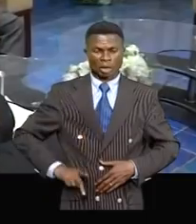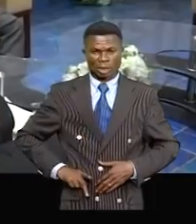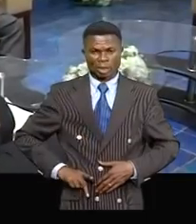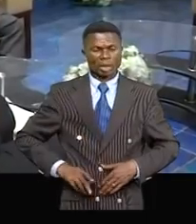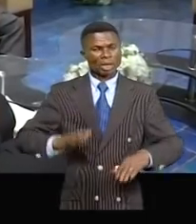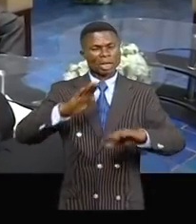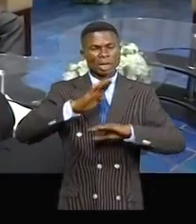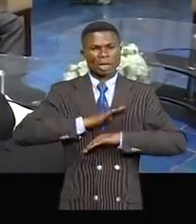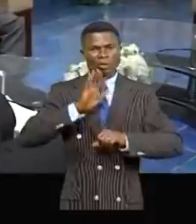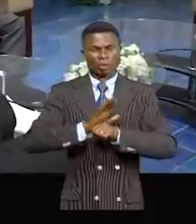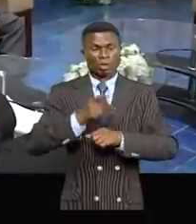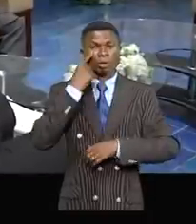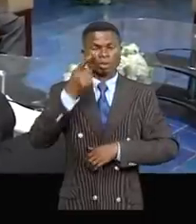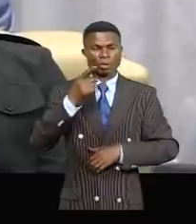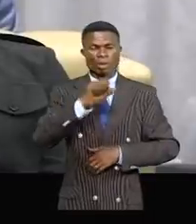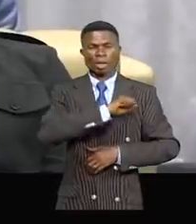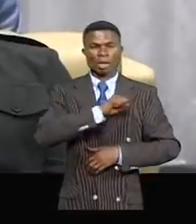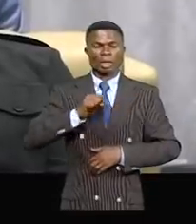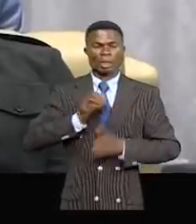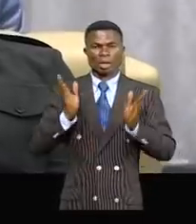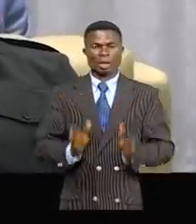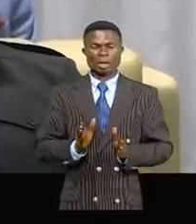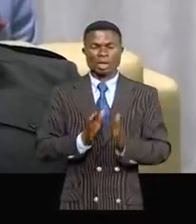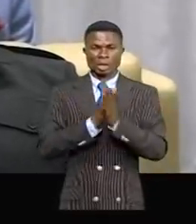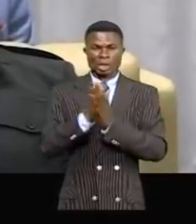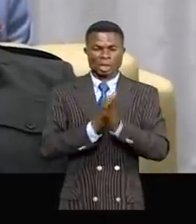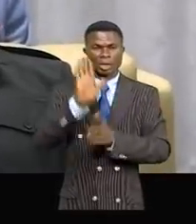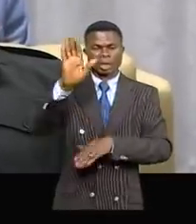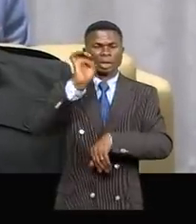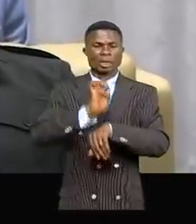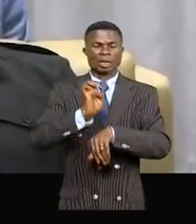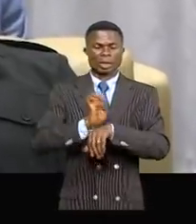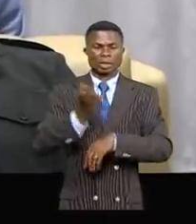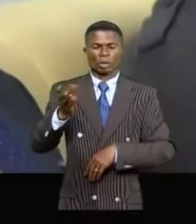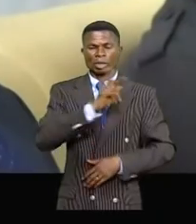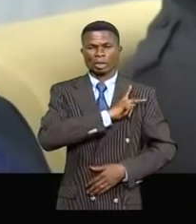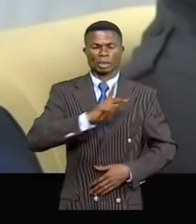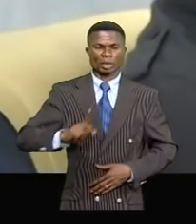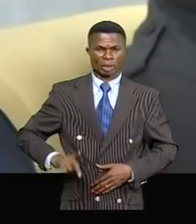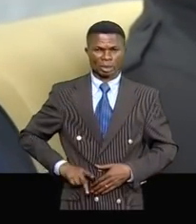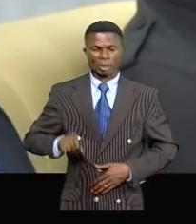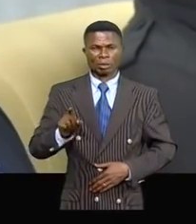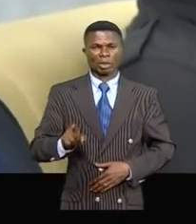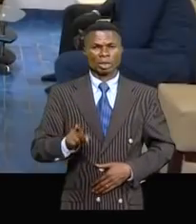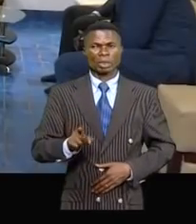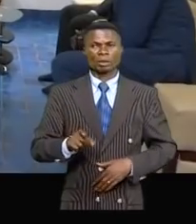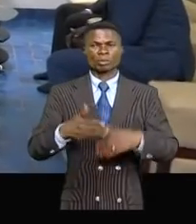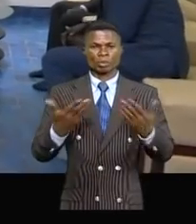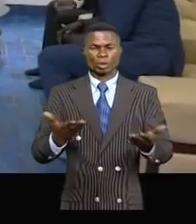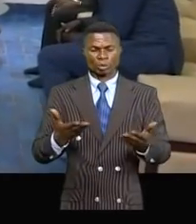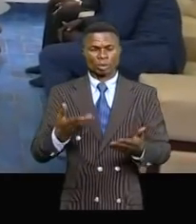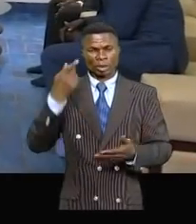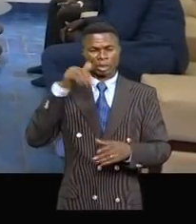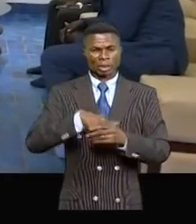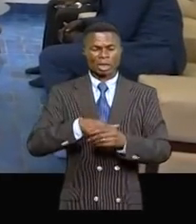sa satisfaction de voir l'intérêt que l'honorable Guy Luando manifeste à l'endroit de l'église kimbanguiste au cours